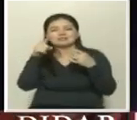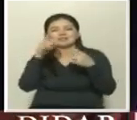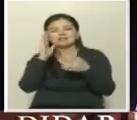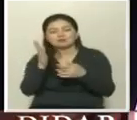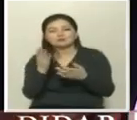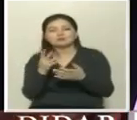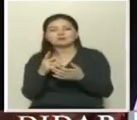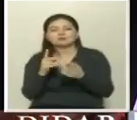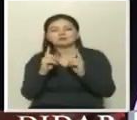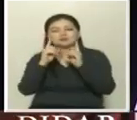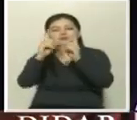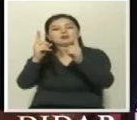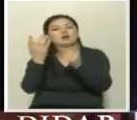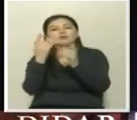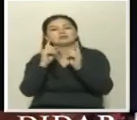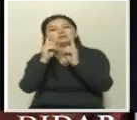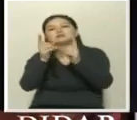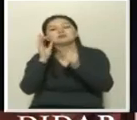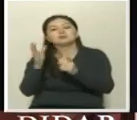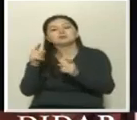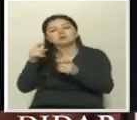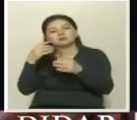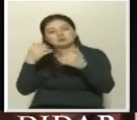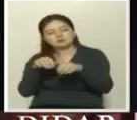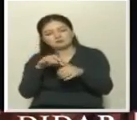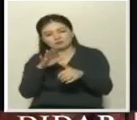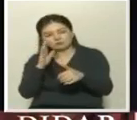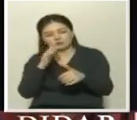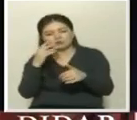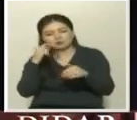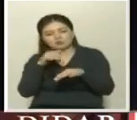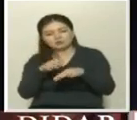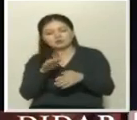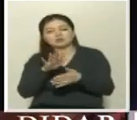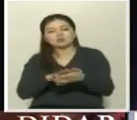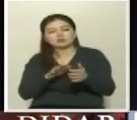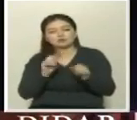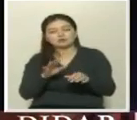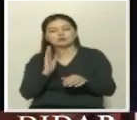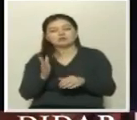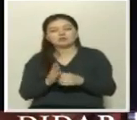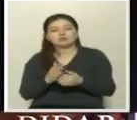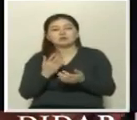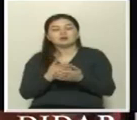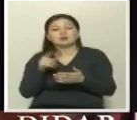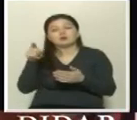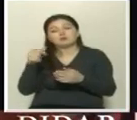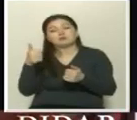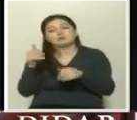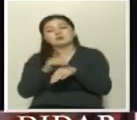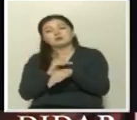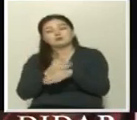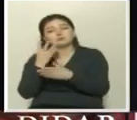мы Ее называем Мама Тереза само слово говорит Да то что она заботливая внимательная особенно К